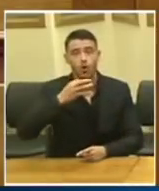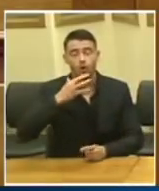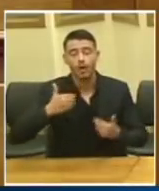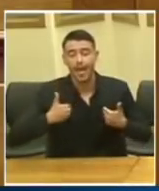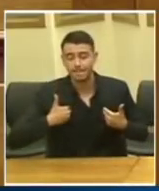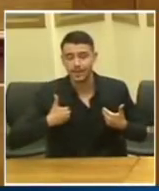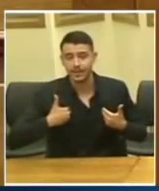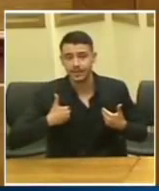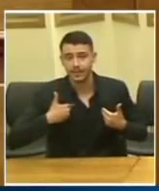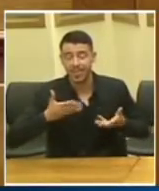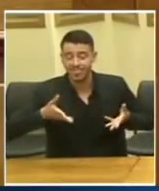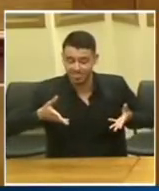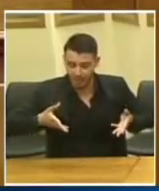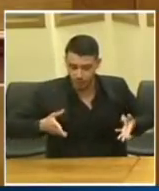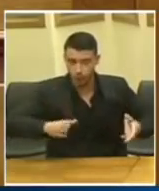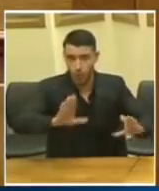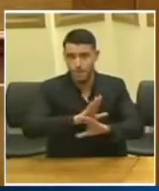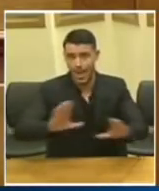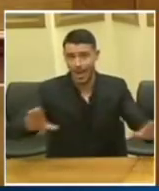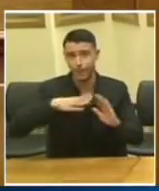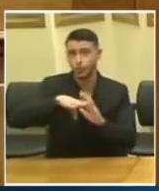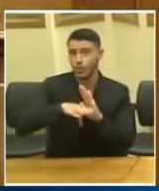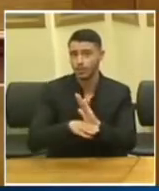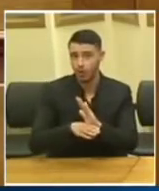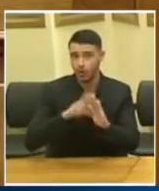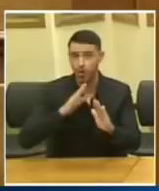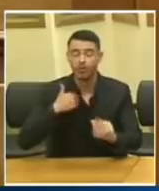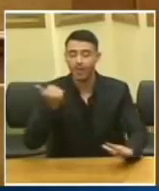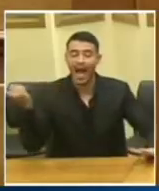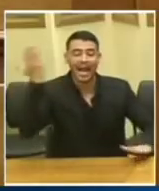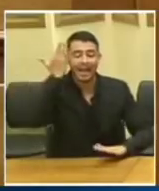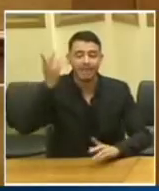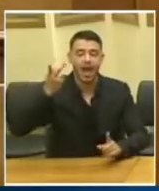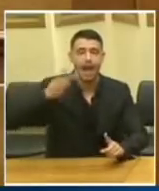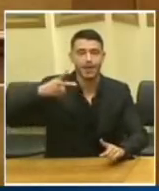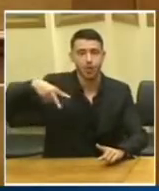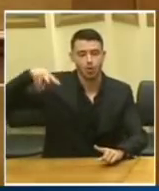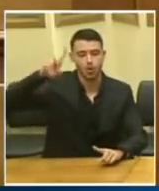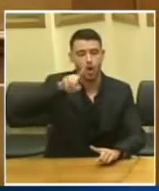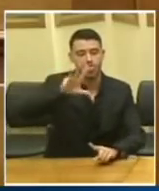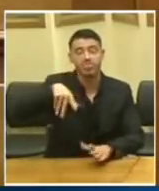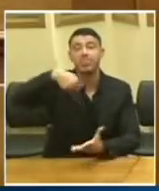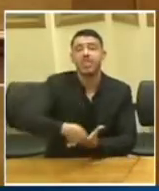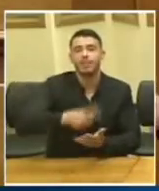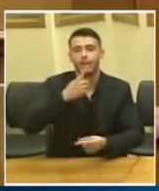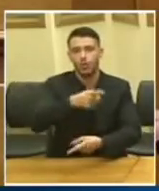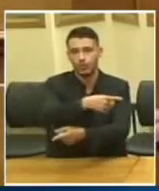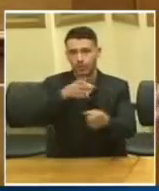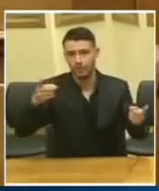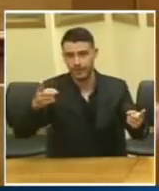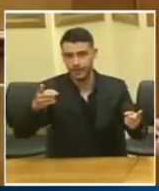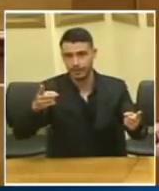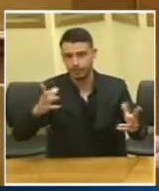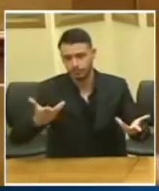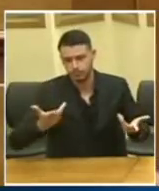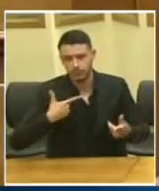βγαίνοντας από τα μνημόνια, και δεν θα μας πληρώνουν αυτοί. Και γι' αυτό, ενώ δεν είναι έτσι, παρουσιάζουν αυτή την εξέλιξη ως